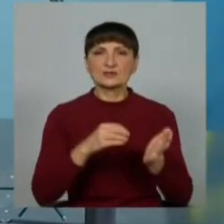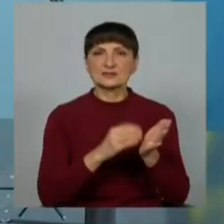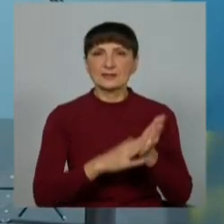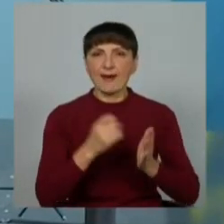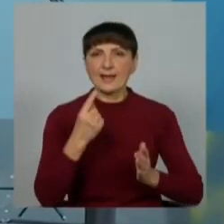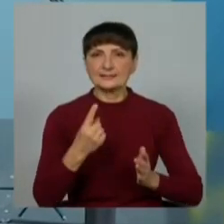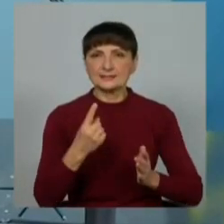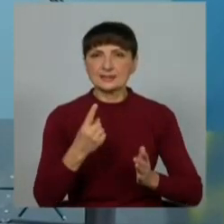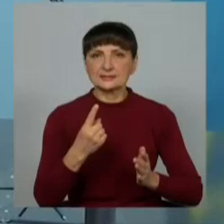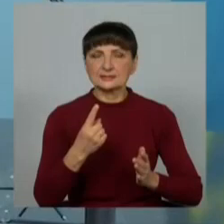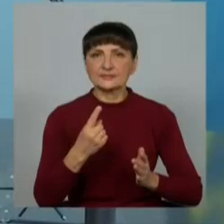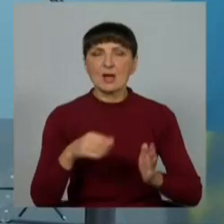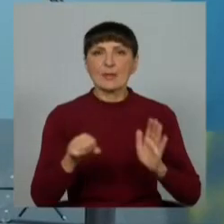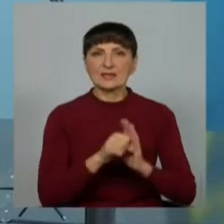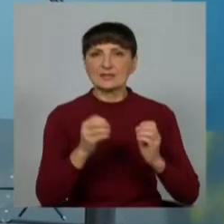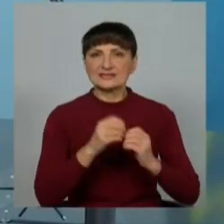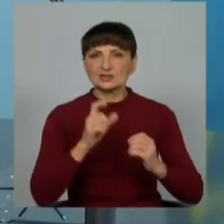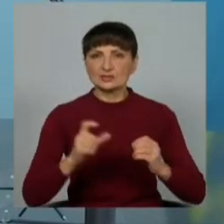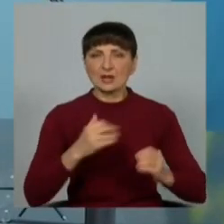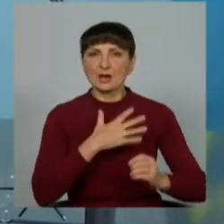11 где погибли десять человек и ранены 13